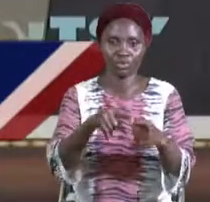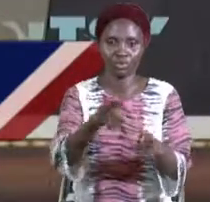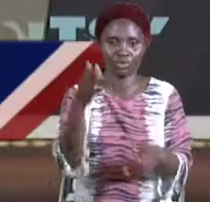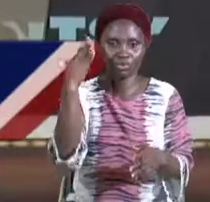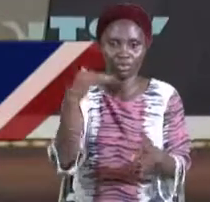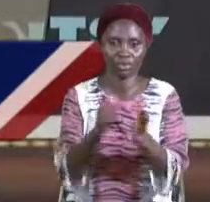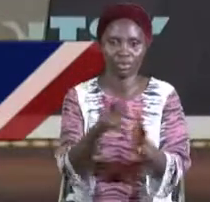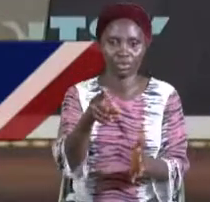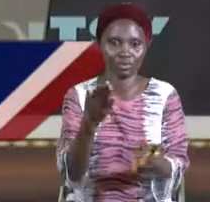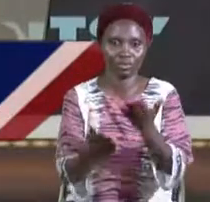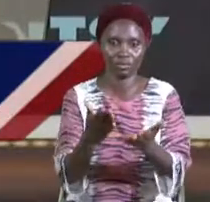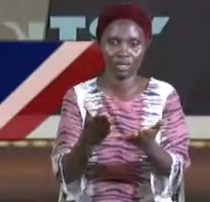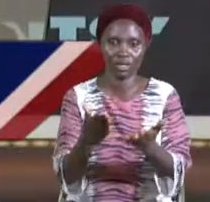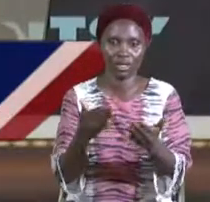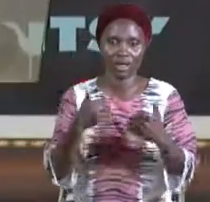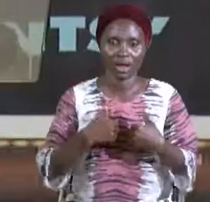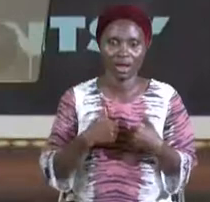Afin que vous eussiez, dites-moi,